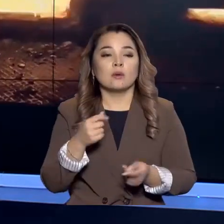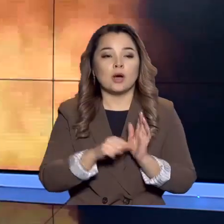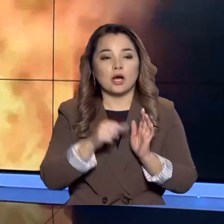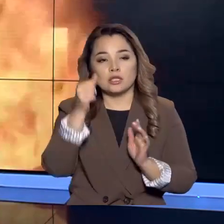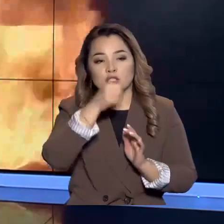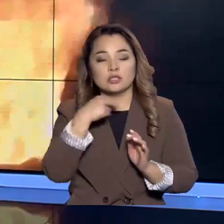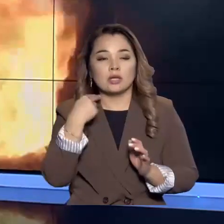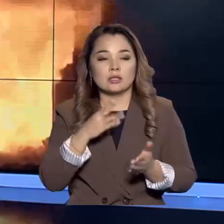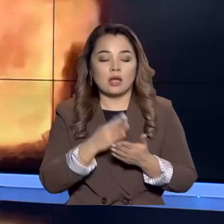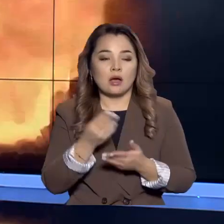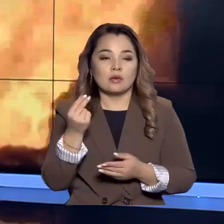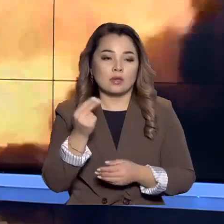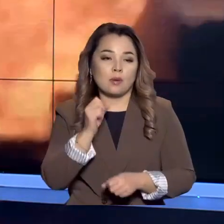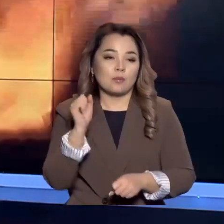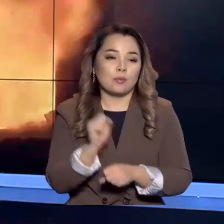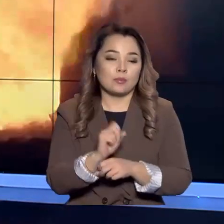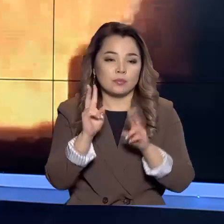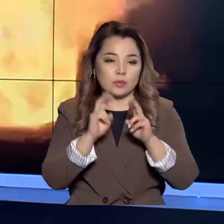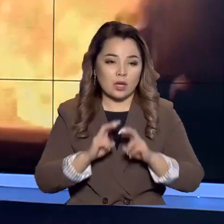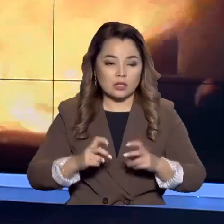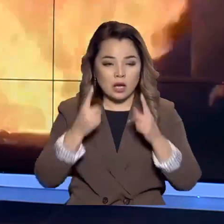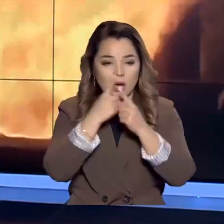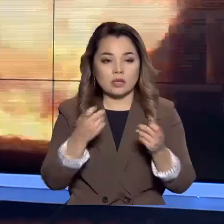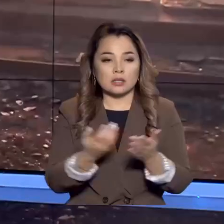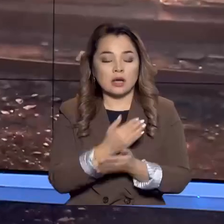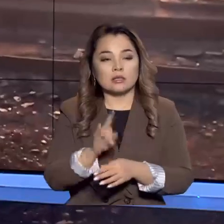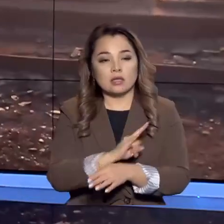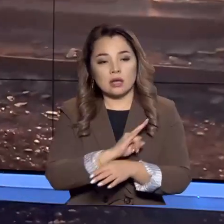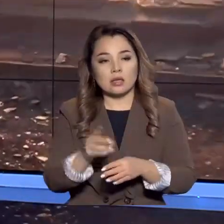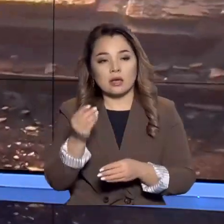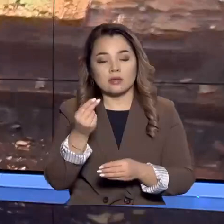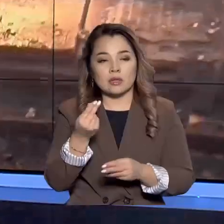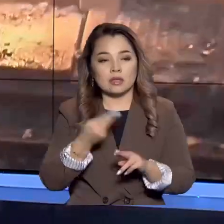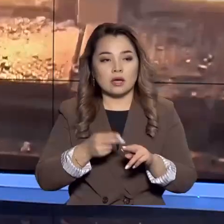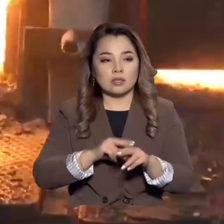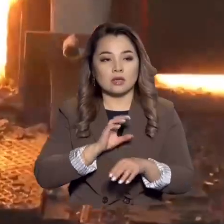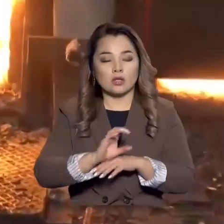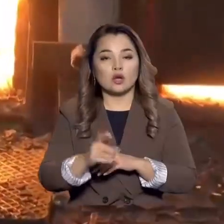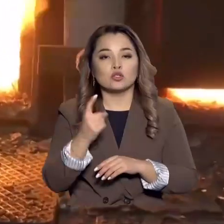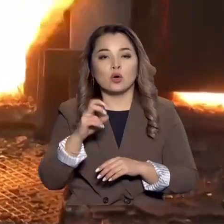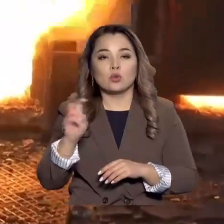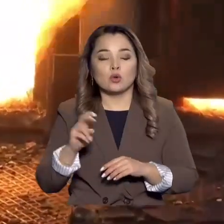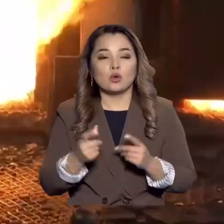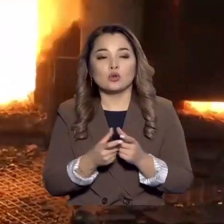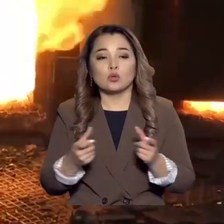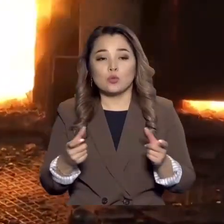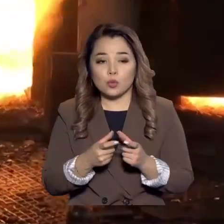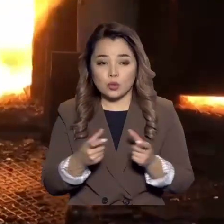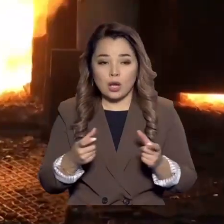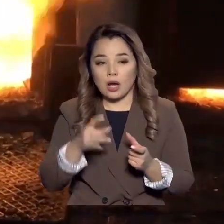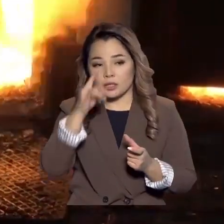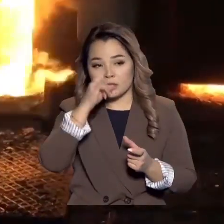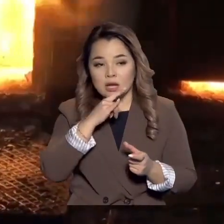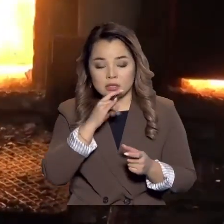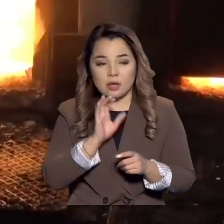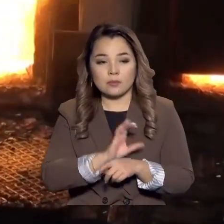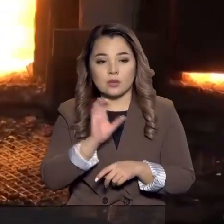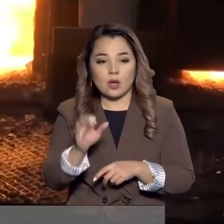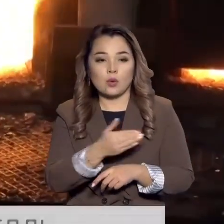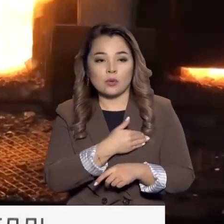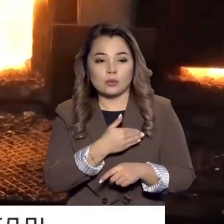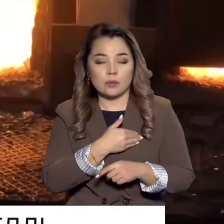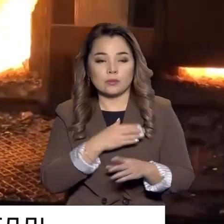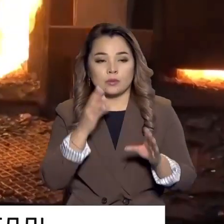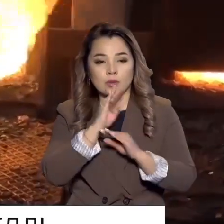сотталды. Қаржы мониторинг агенттігінің хабарлауынша жалған ақша шығарғандар 100 долларлық купюраларды Қазақстан нарығына өткізбек